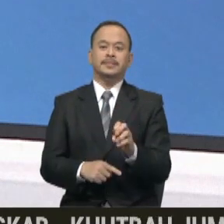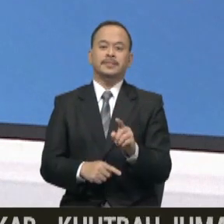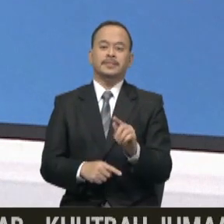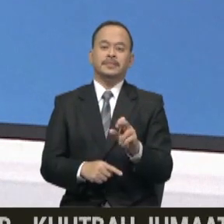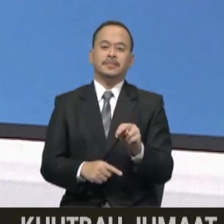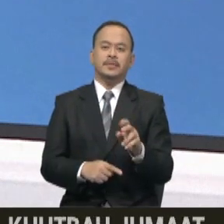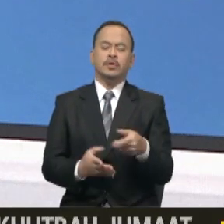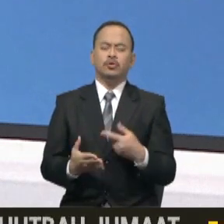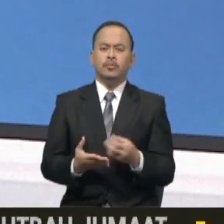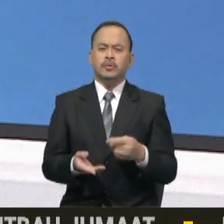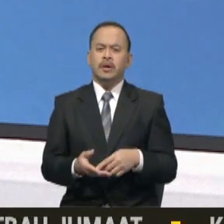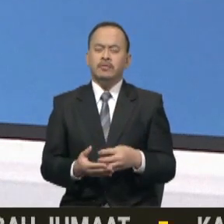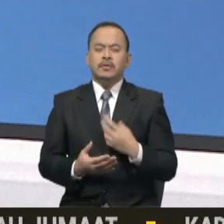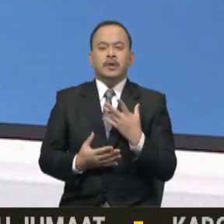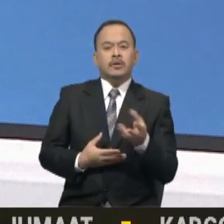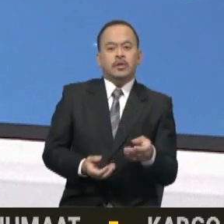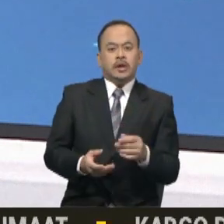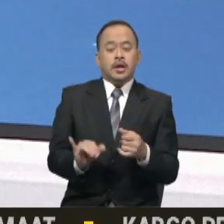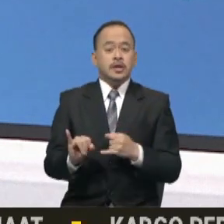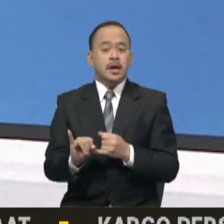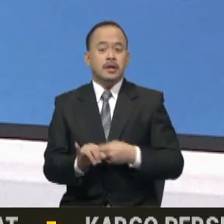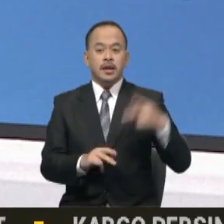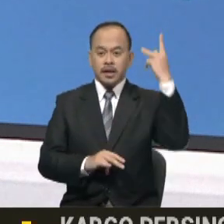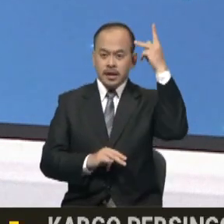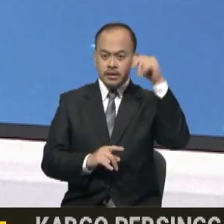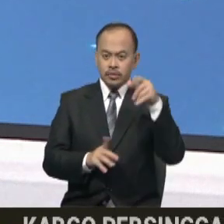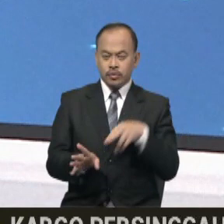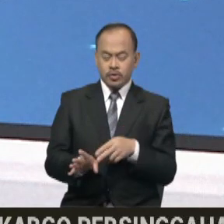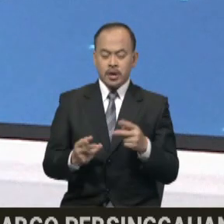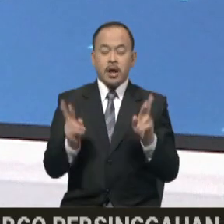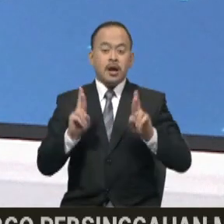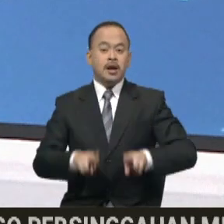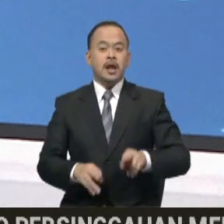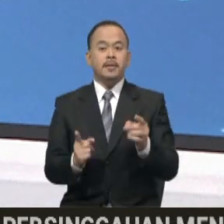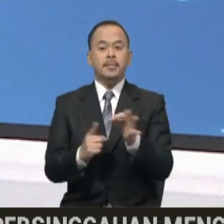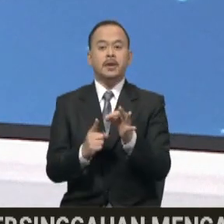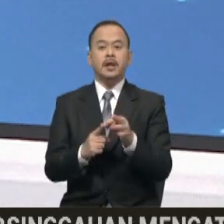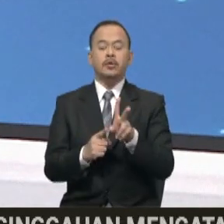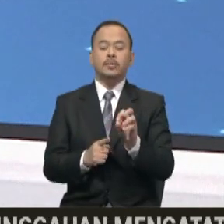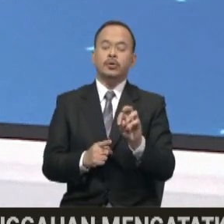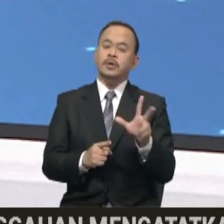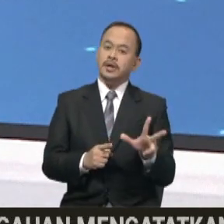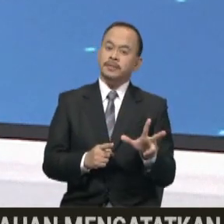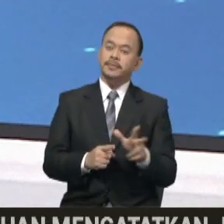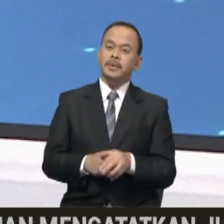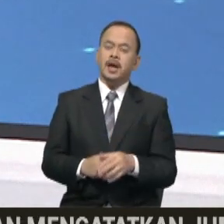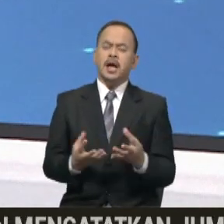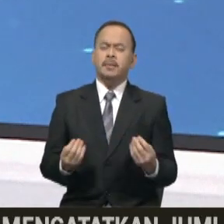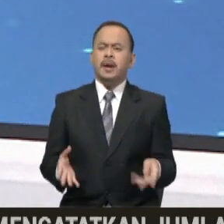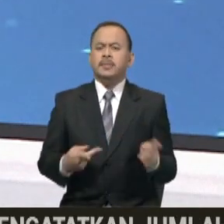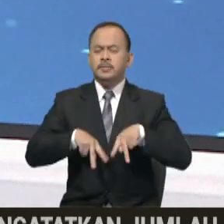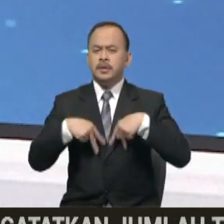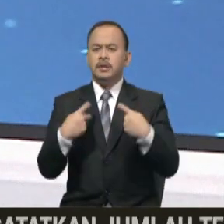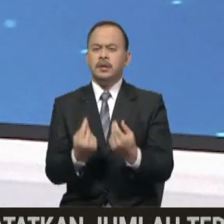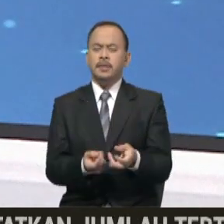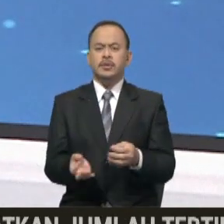Sementara itu, bagi menyahut inisiatif kerajaan terhadap tabung kemanusiaan rakyat Palestin di Gaza 2023, beberapa persatuan dan